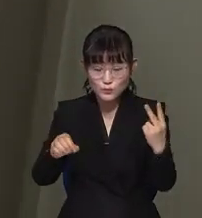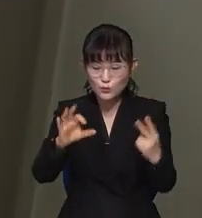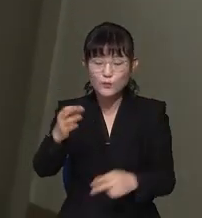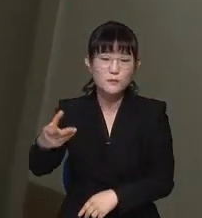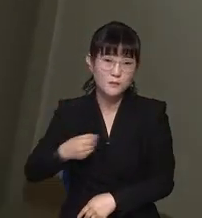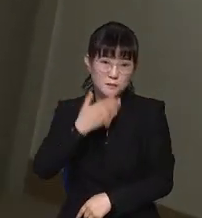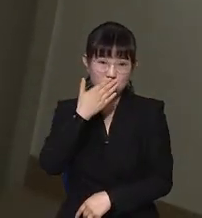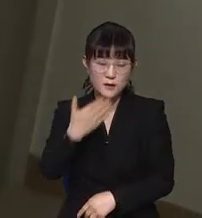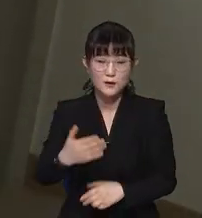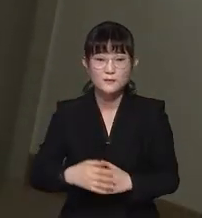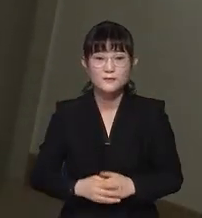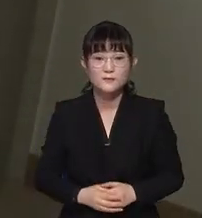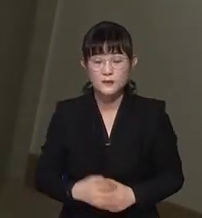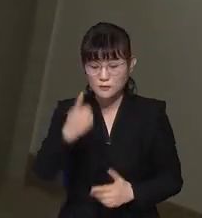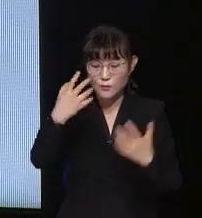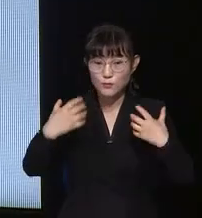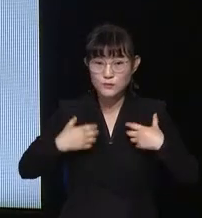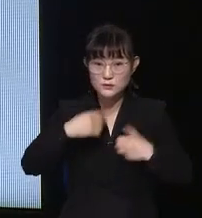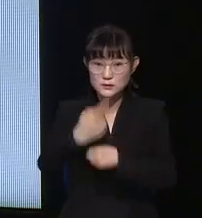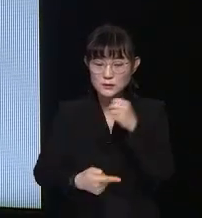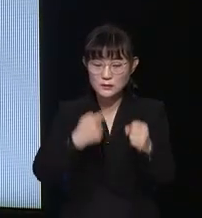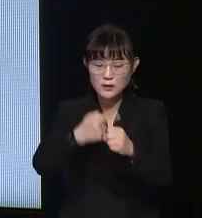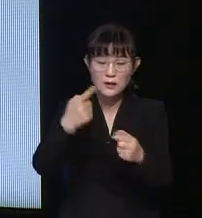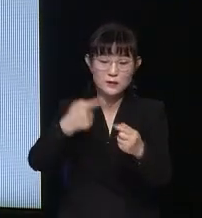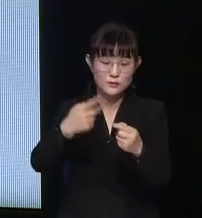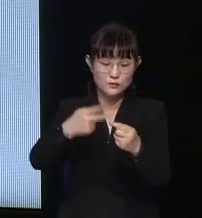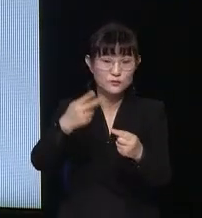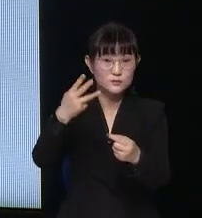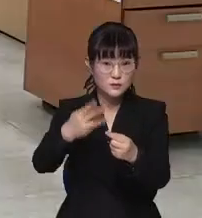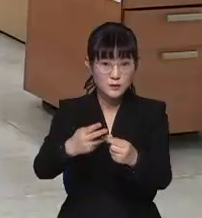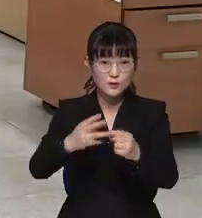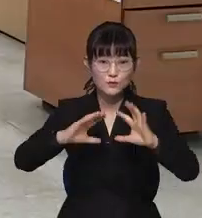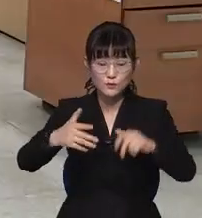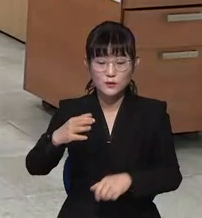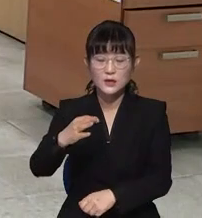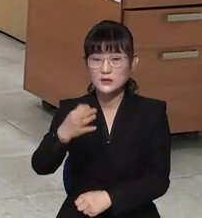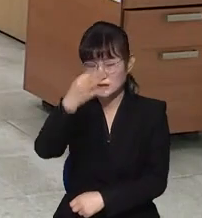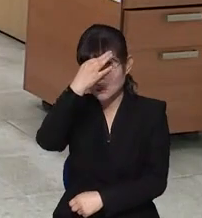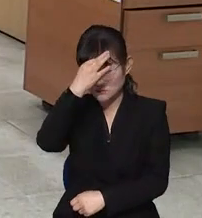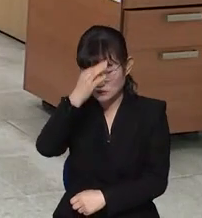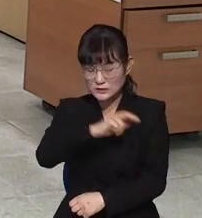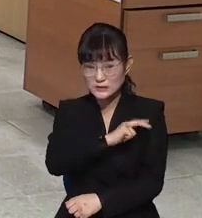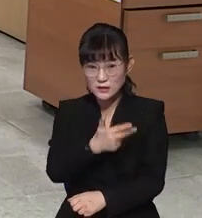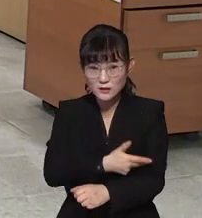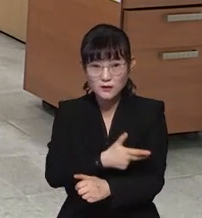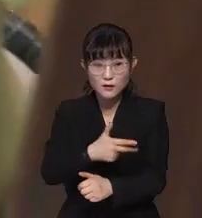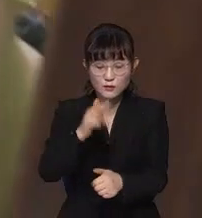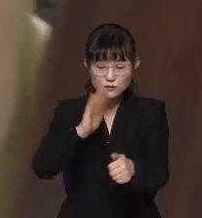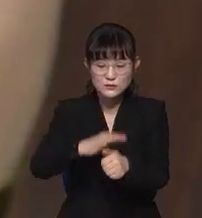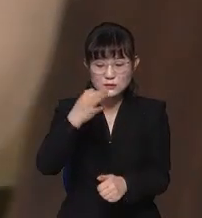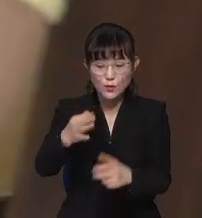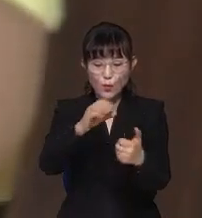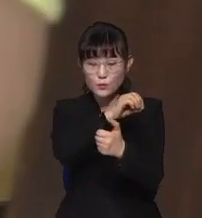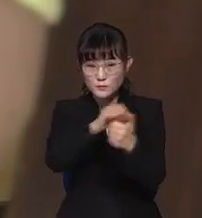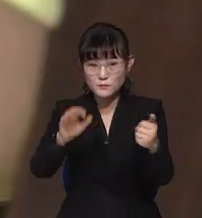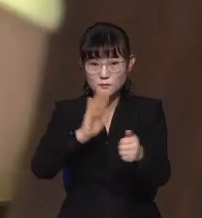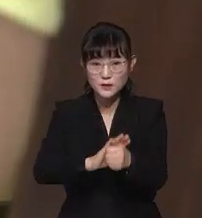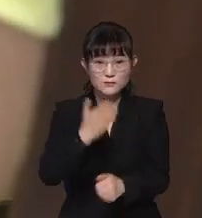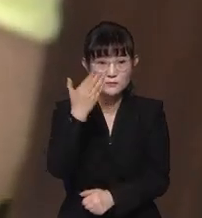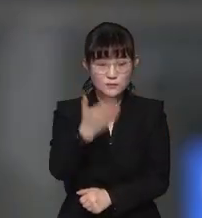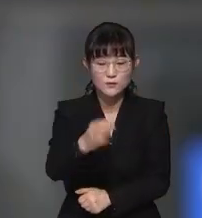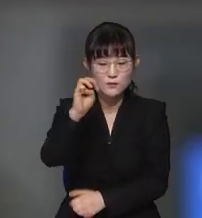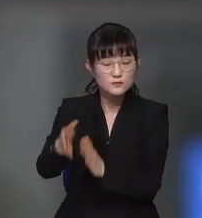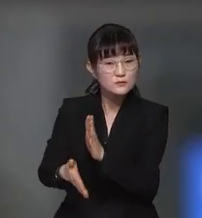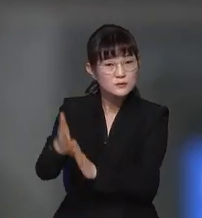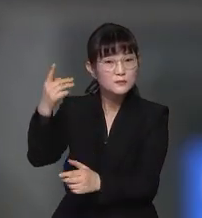수 있습니다 정부는 1년에 세 차례까지 국가 기술 자격 시험 응시료 50% 지원하고 광주시는